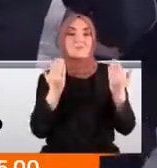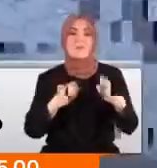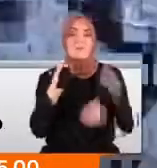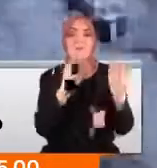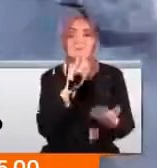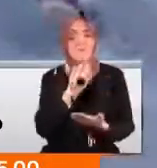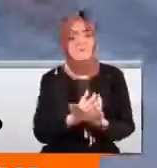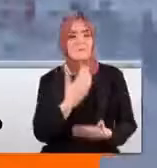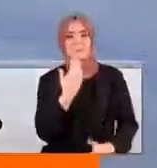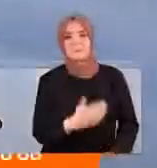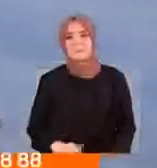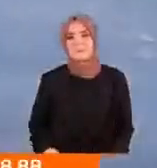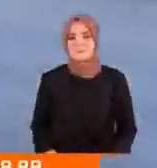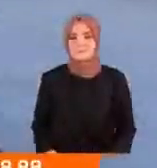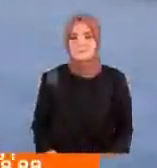olacak.